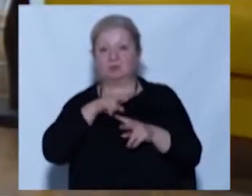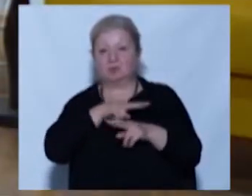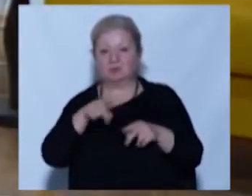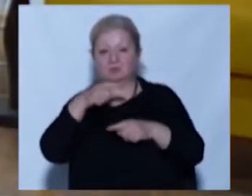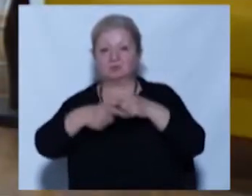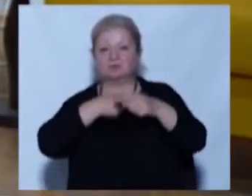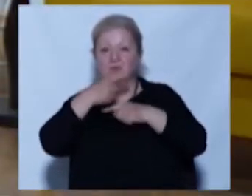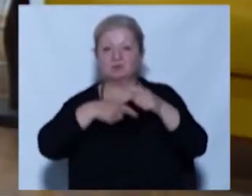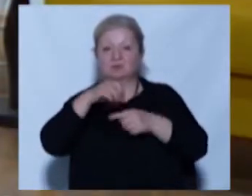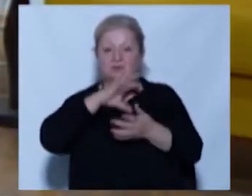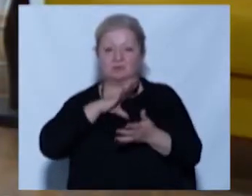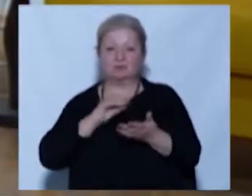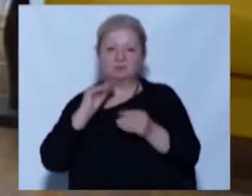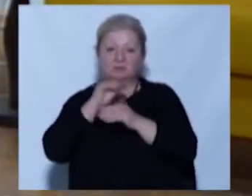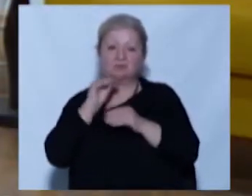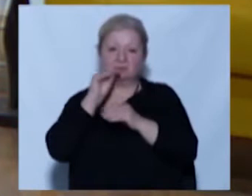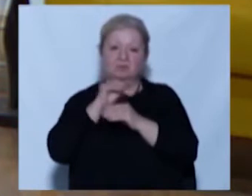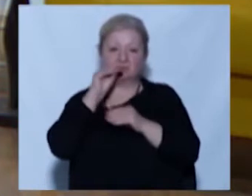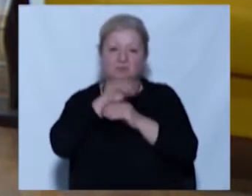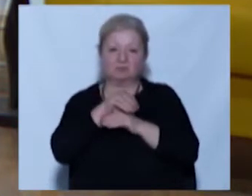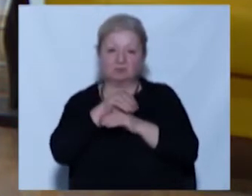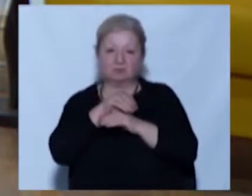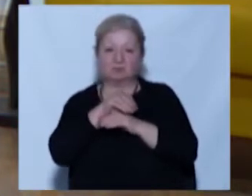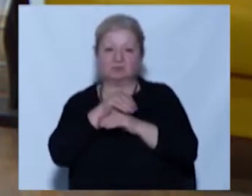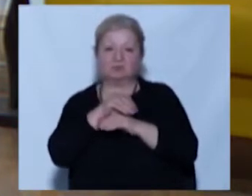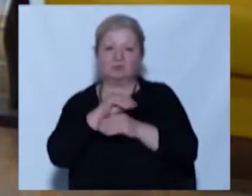ასე საუკუნეთა მანძილზე ივსებოდა და